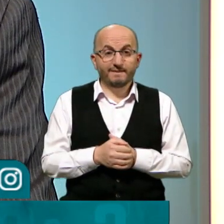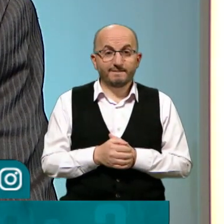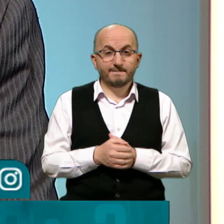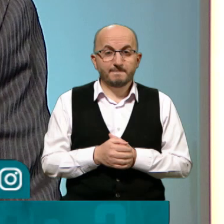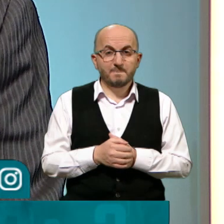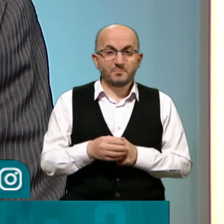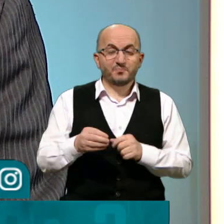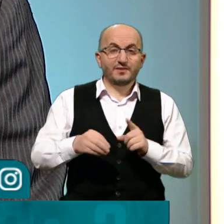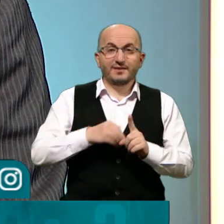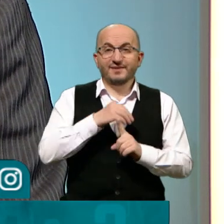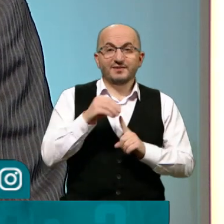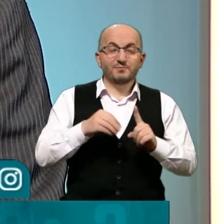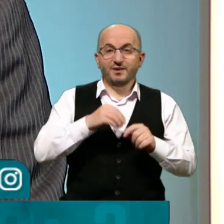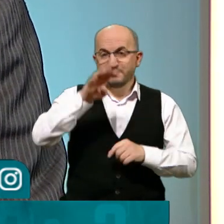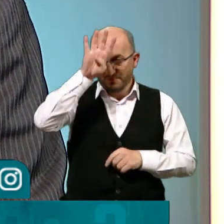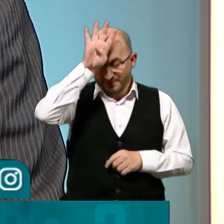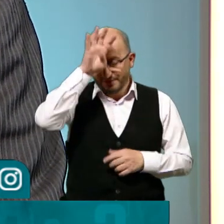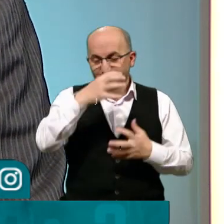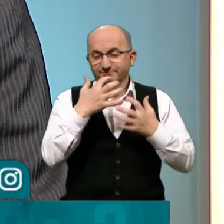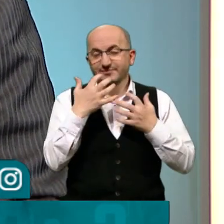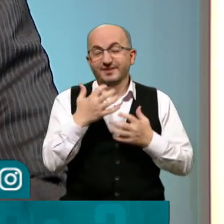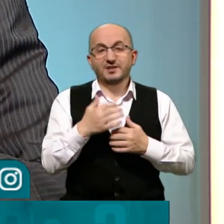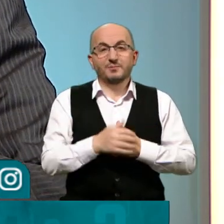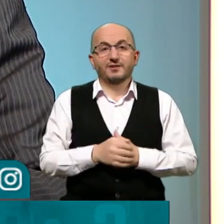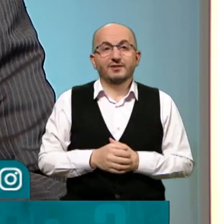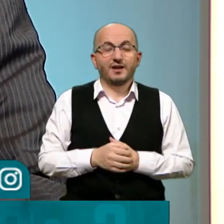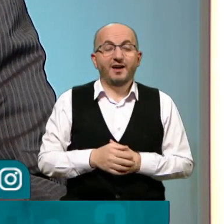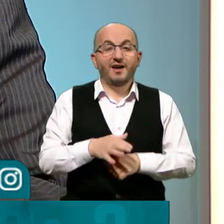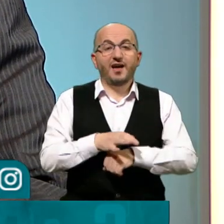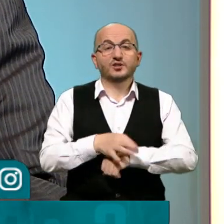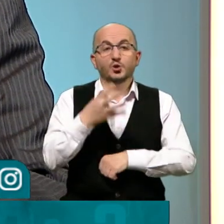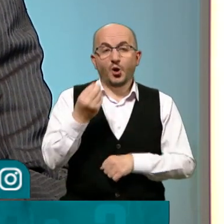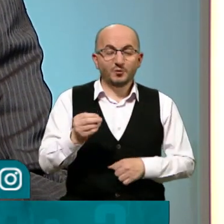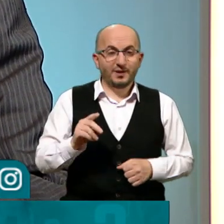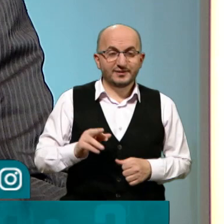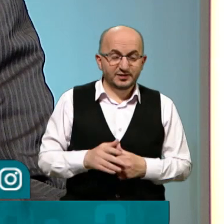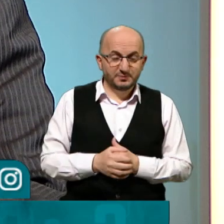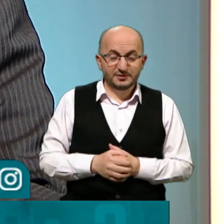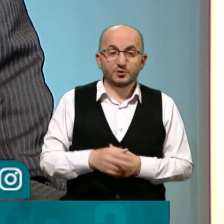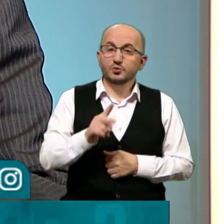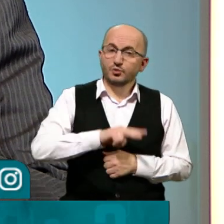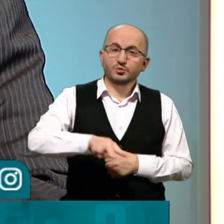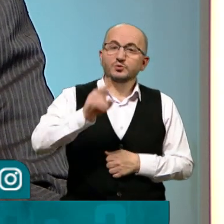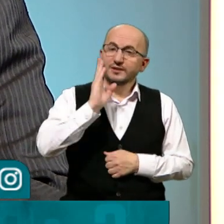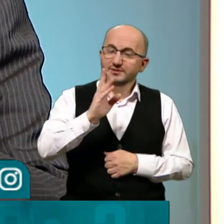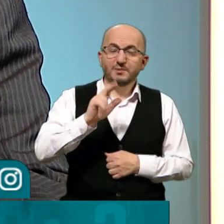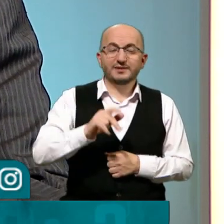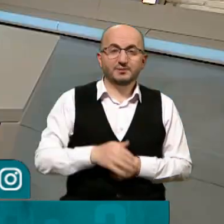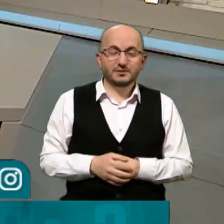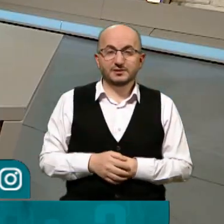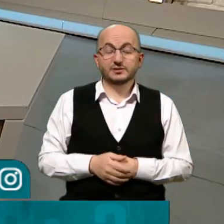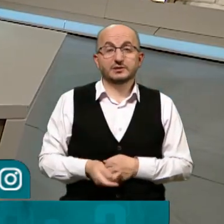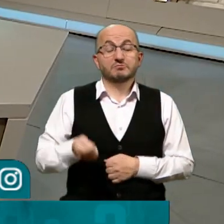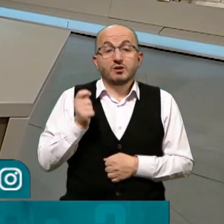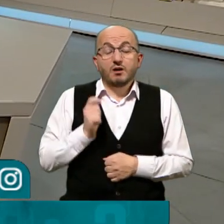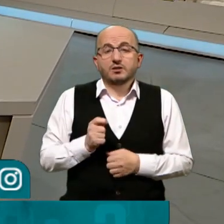İmam Malik Rahim Allah çok sevindi hasta olmak gibi veya sefere Çıkmak gibi Meşru bir